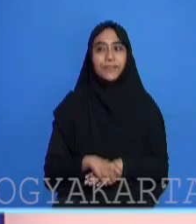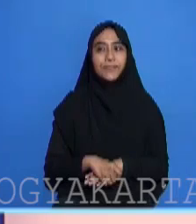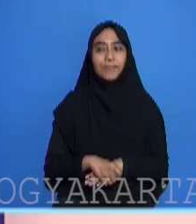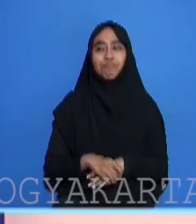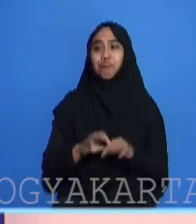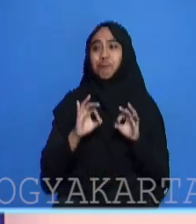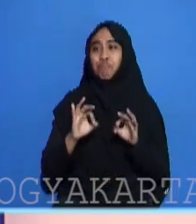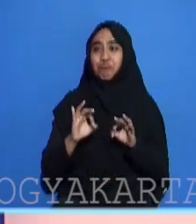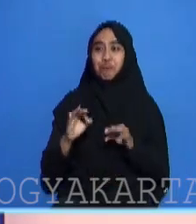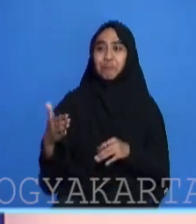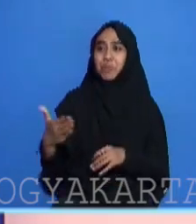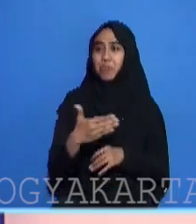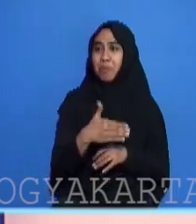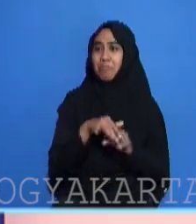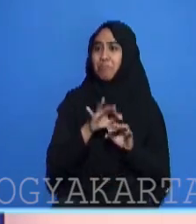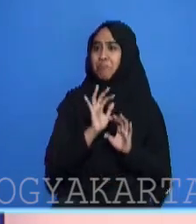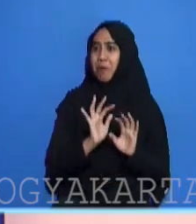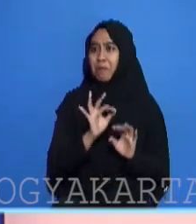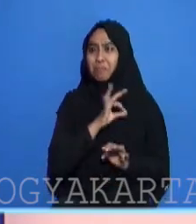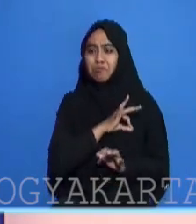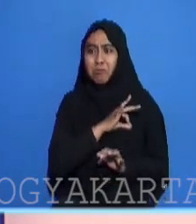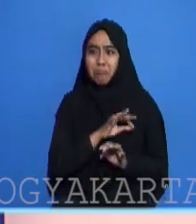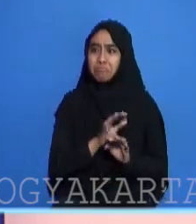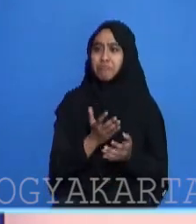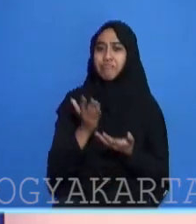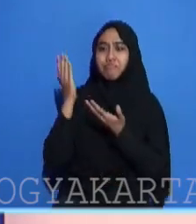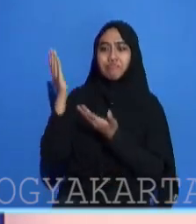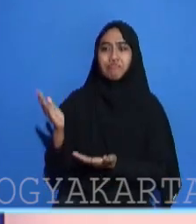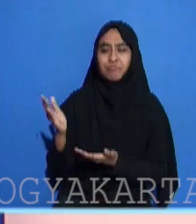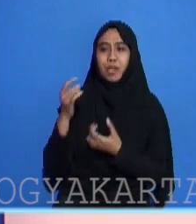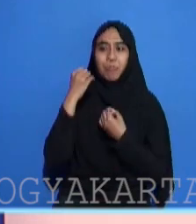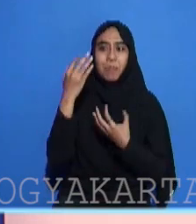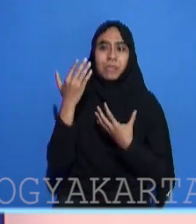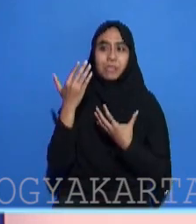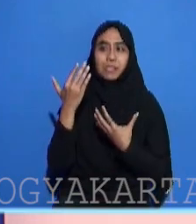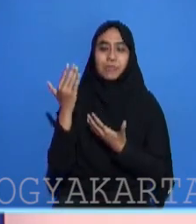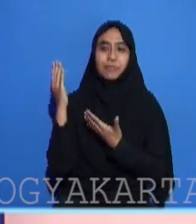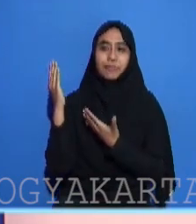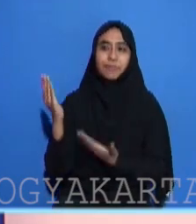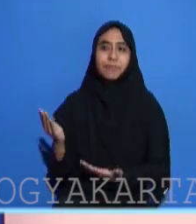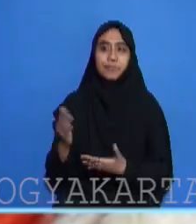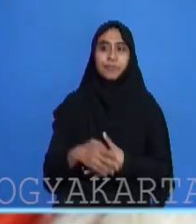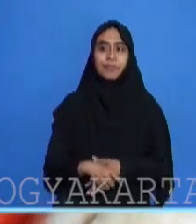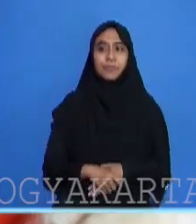Saudara, ikan memiliki banyak manfaat. Bagi Anda penggemar ikan, berikut akan kami sampaikan informasi selengkapnya.